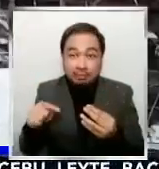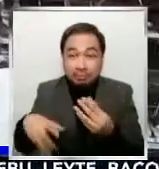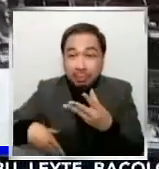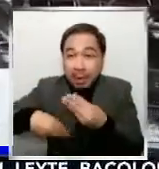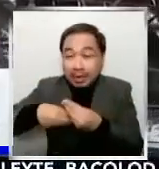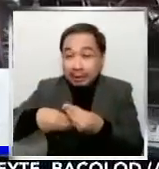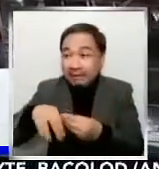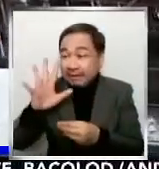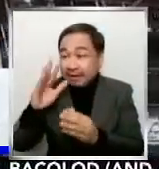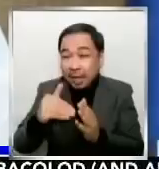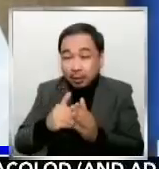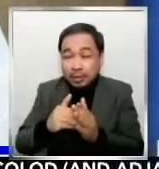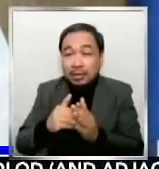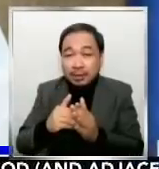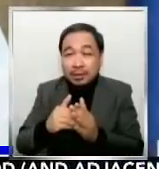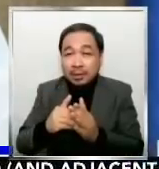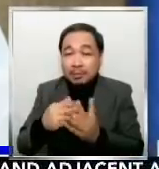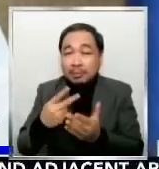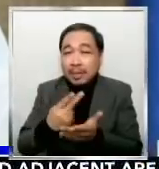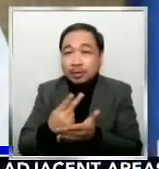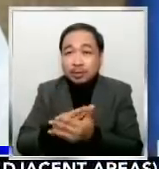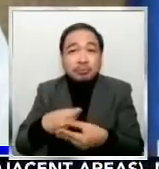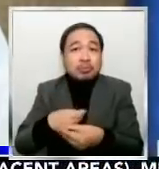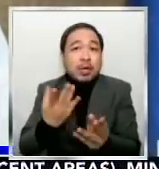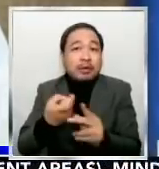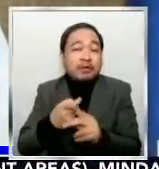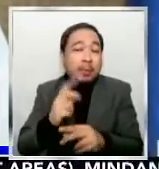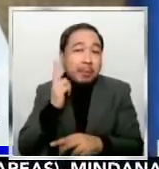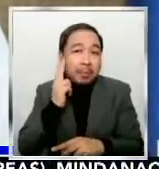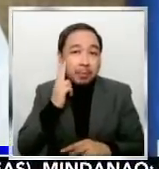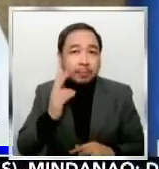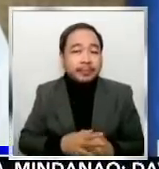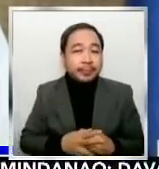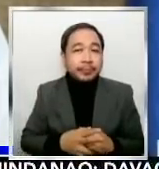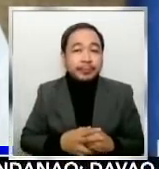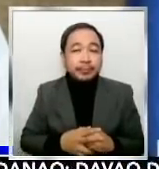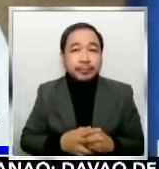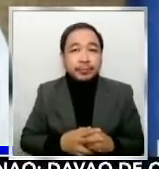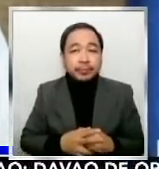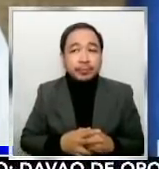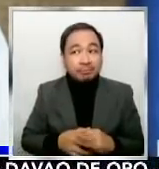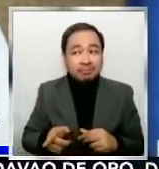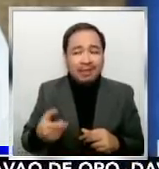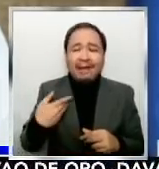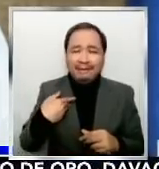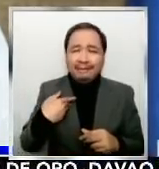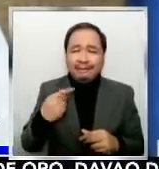Pangulo sa mga nasalanta. May pera naman. So, why